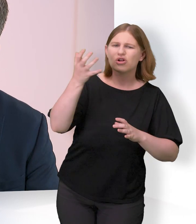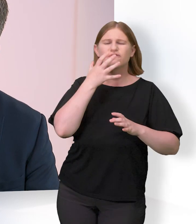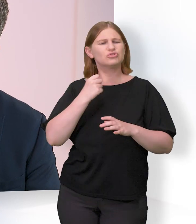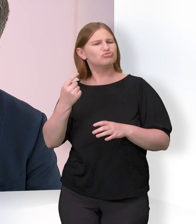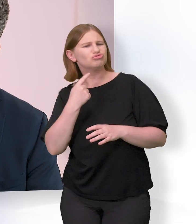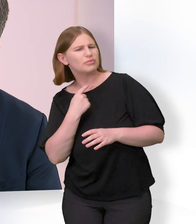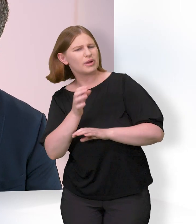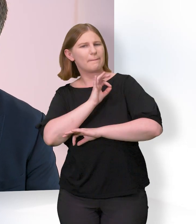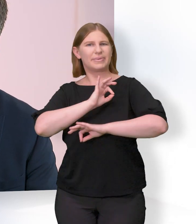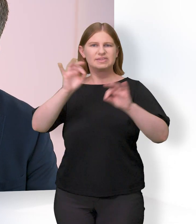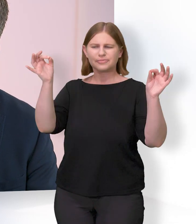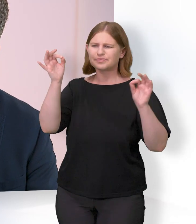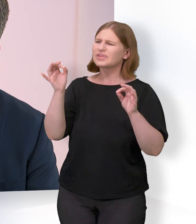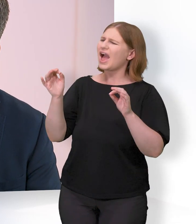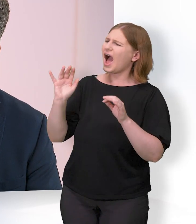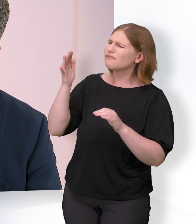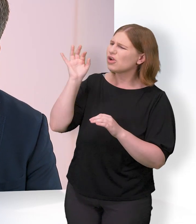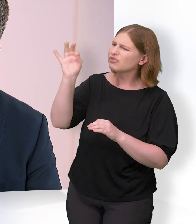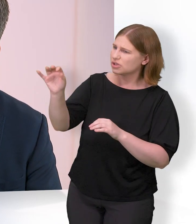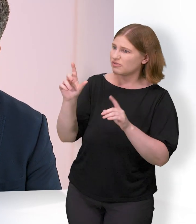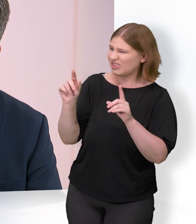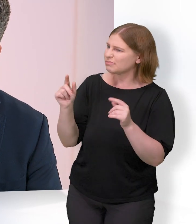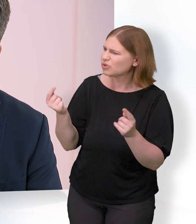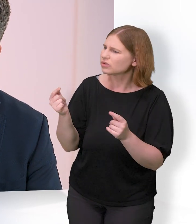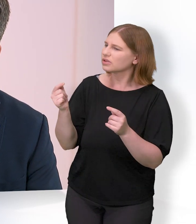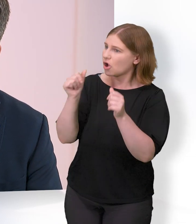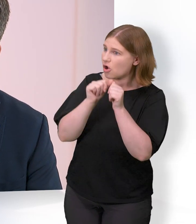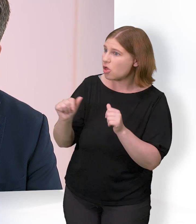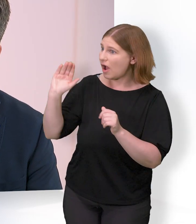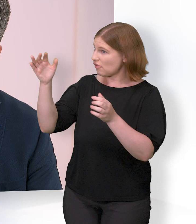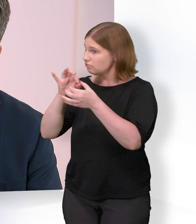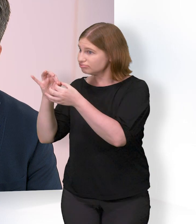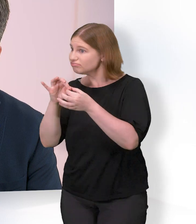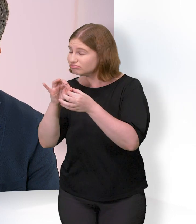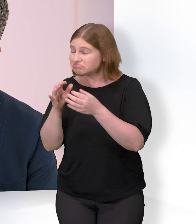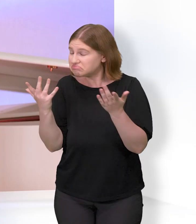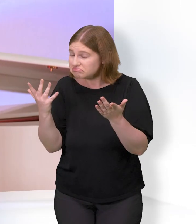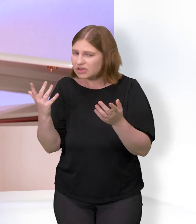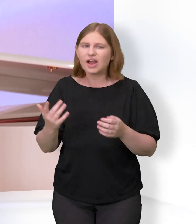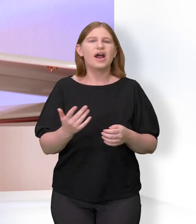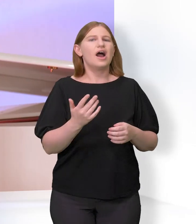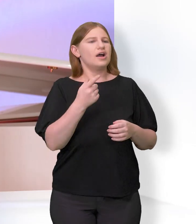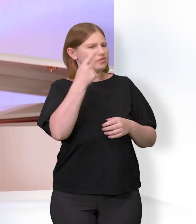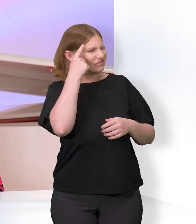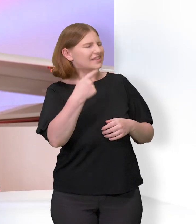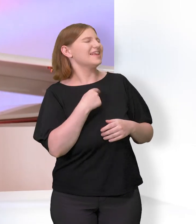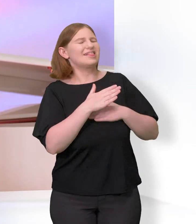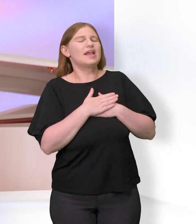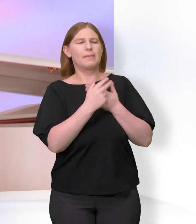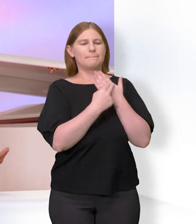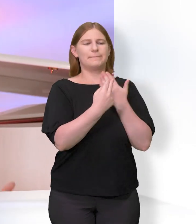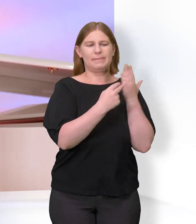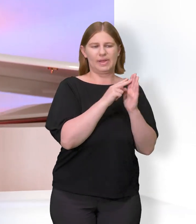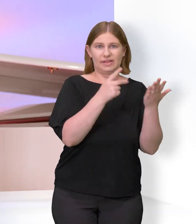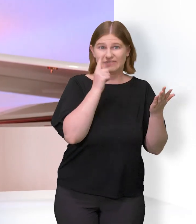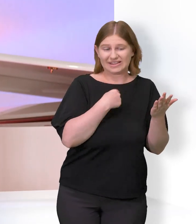denn Erfolg für dich? Hat es auch was mit Glück zu tun bei dir? Also, du weißt, ich liebe die Bibel. Ja. Und wenn ich in die Bibel gucke und wenn